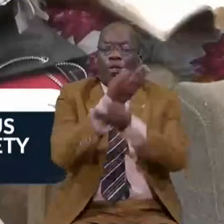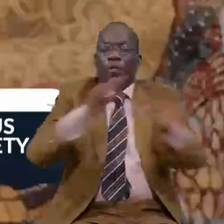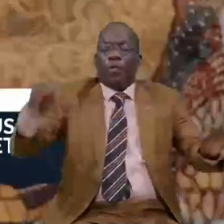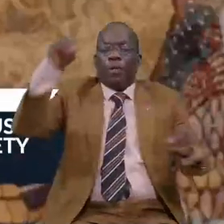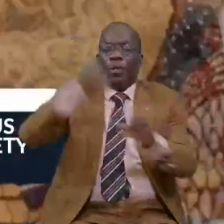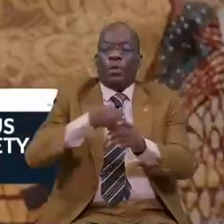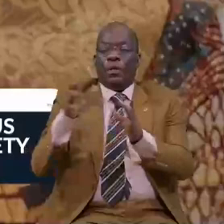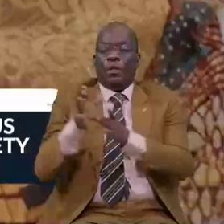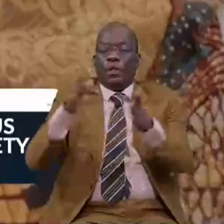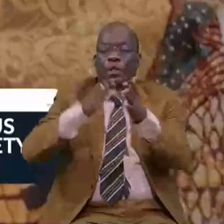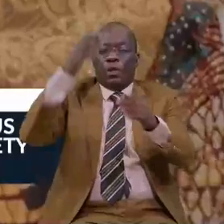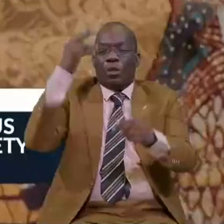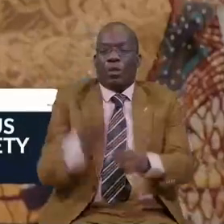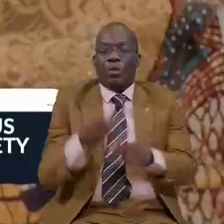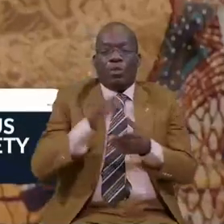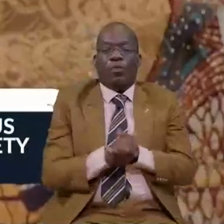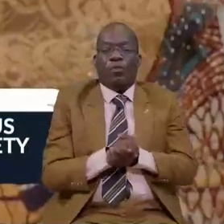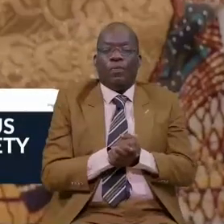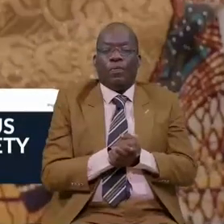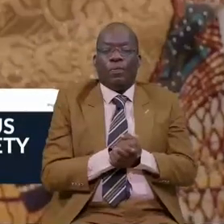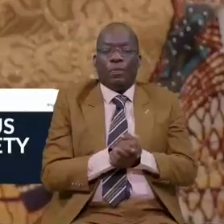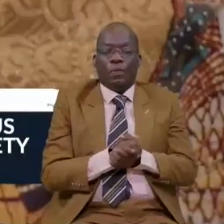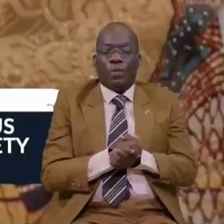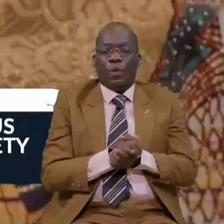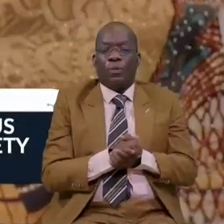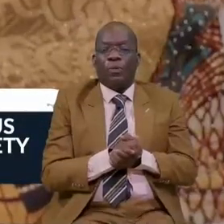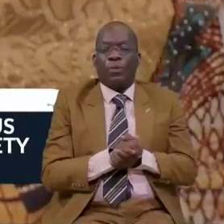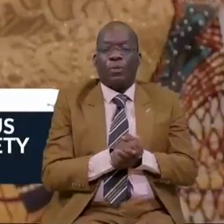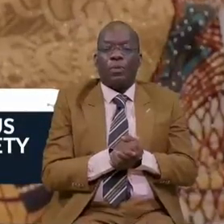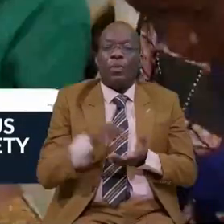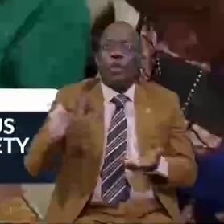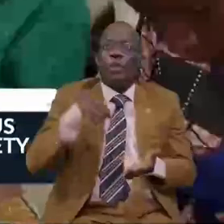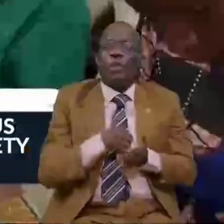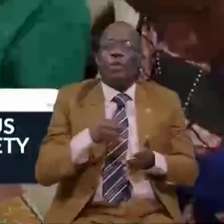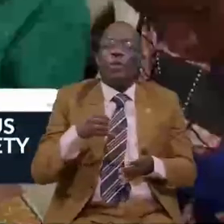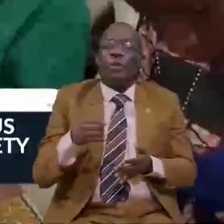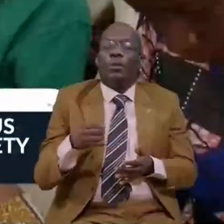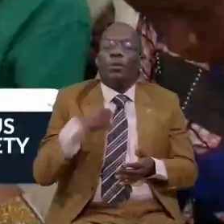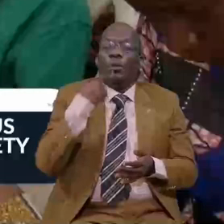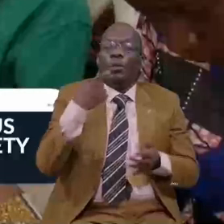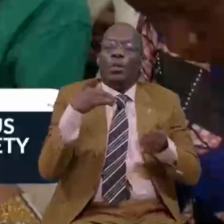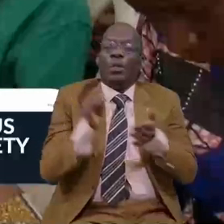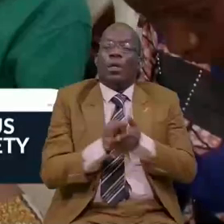va t'affranchir complètement au nom de Jésus.